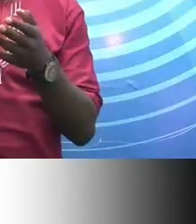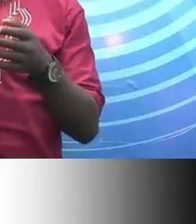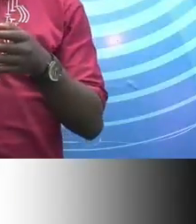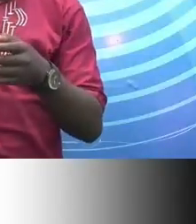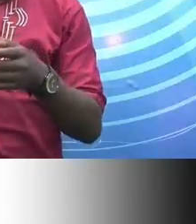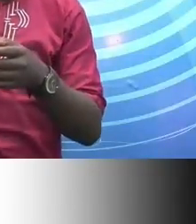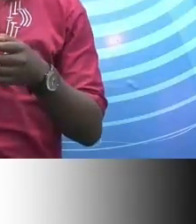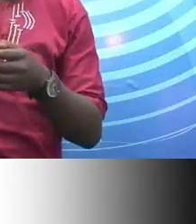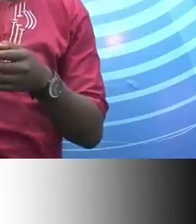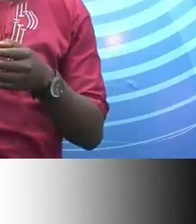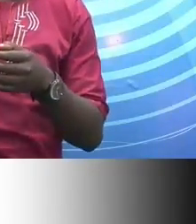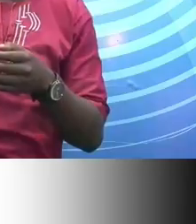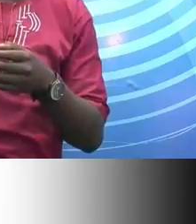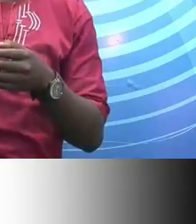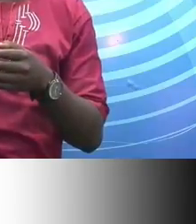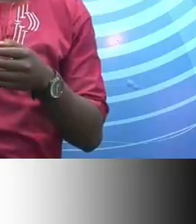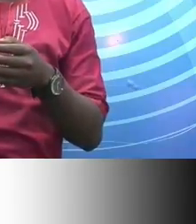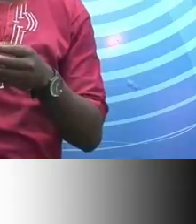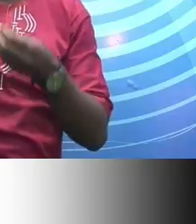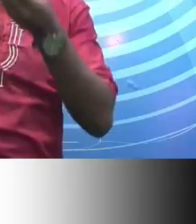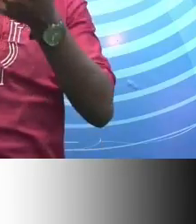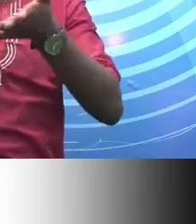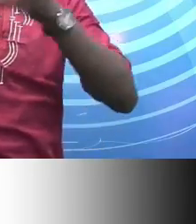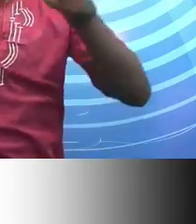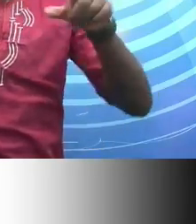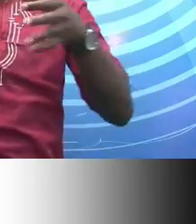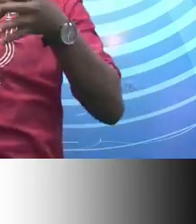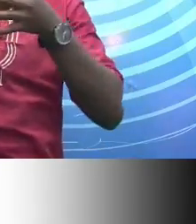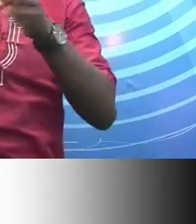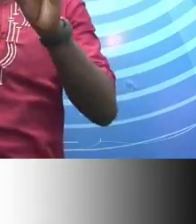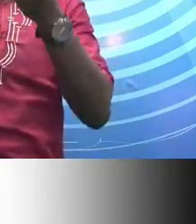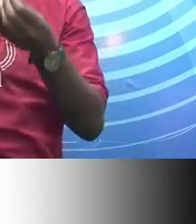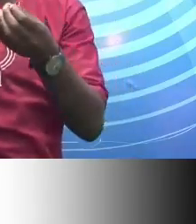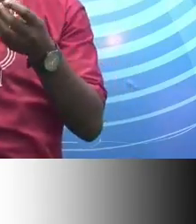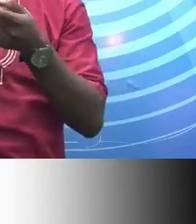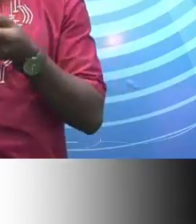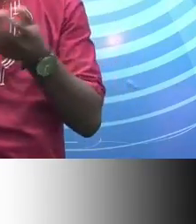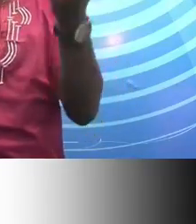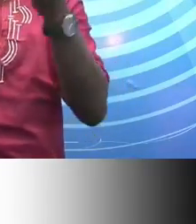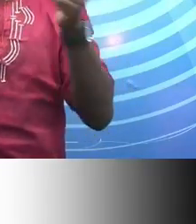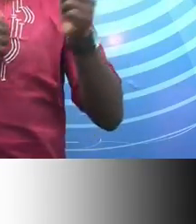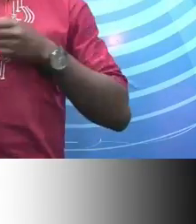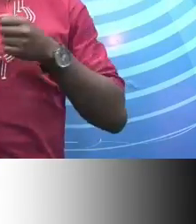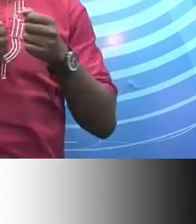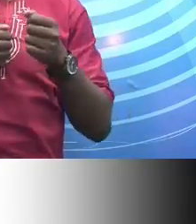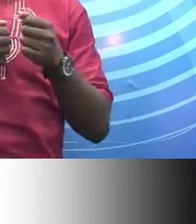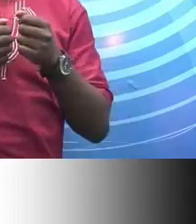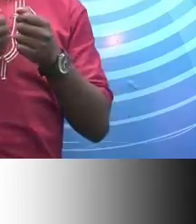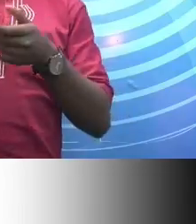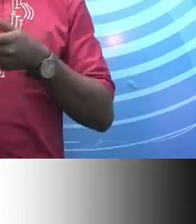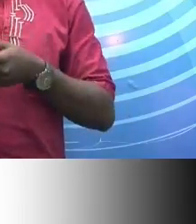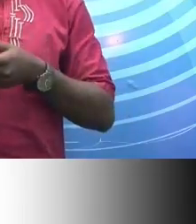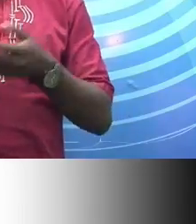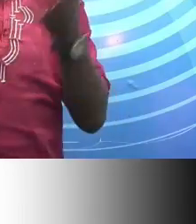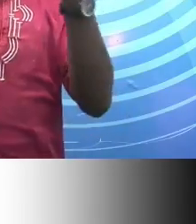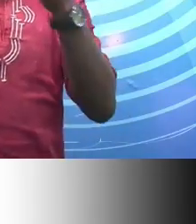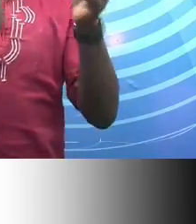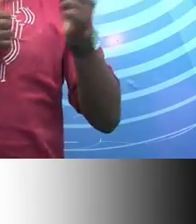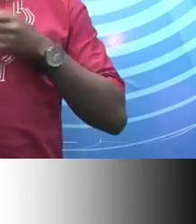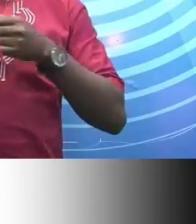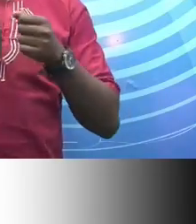Amakuru ya BTN TV yagezweho mu rurimi rw'amarenga ku bufatanye n'umuryango Swing Hand Rwanda. Swing Hand Rwanda for